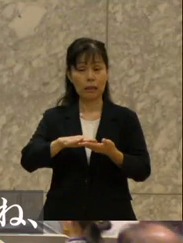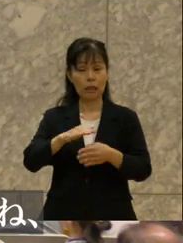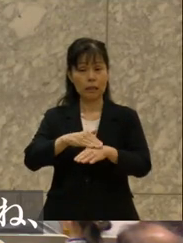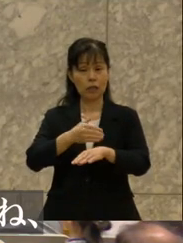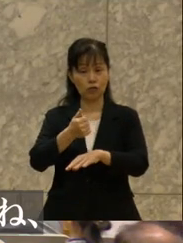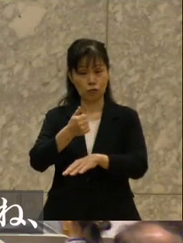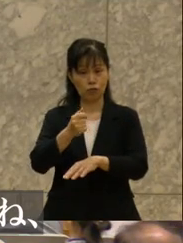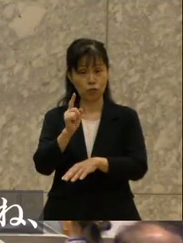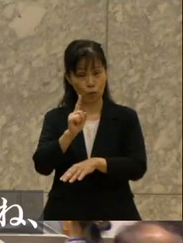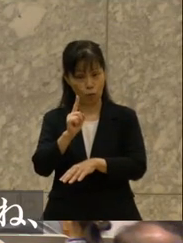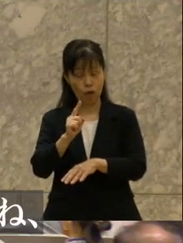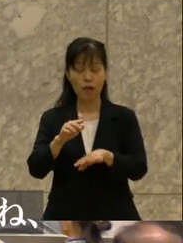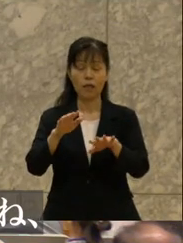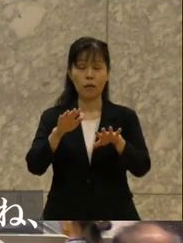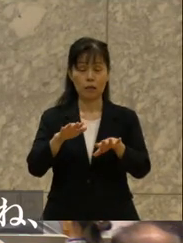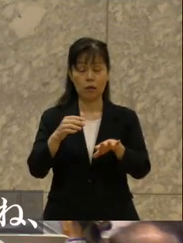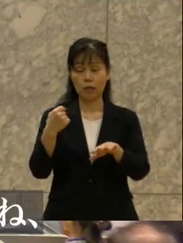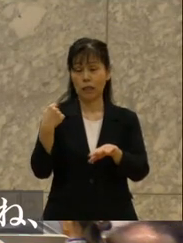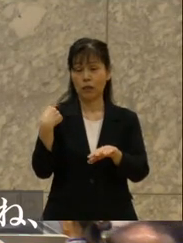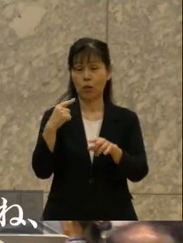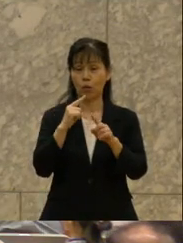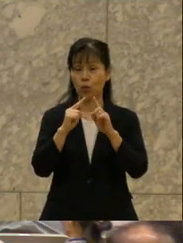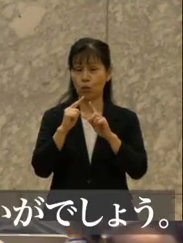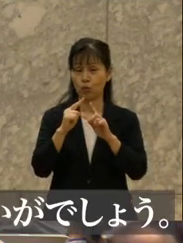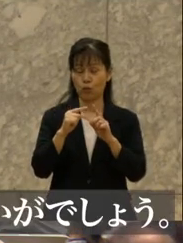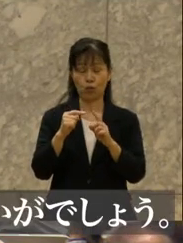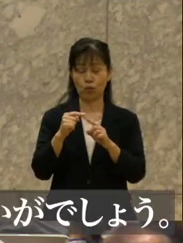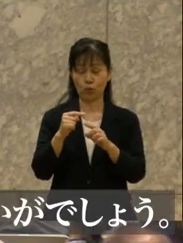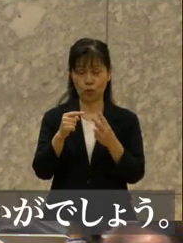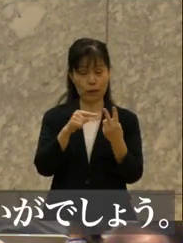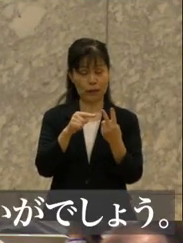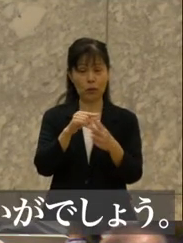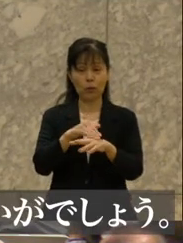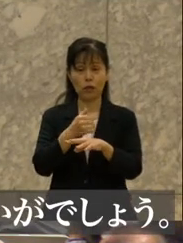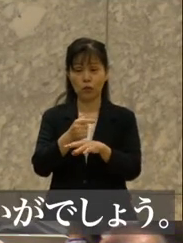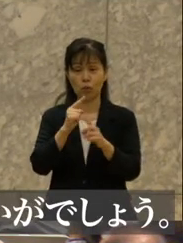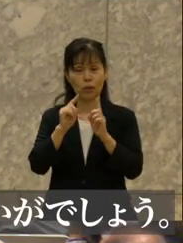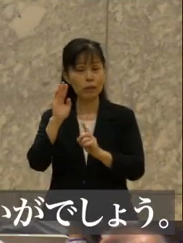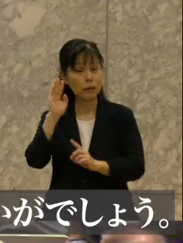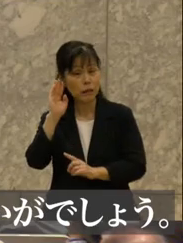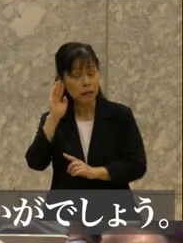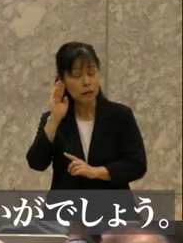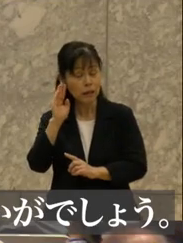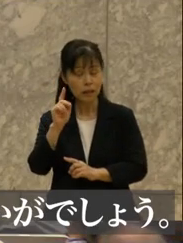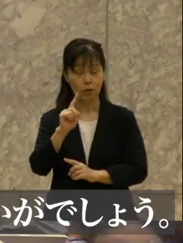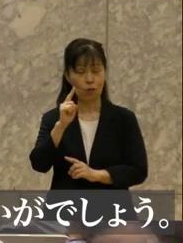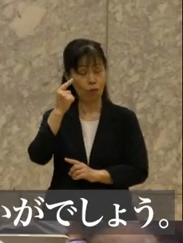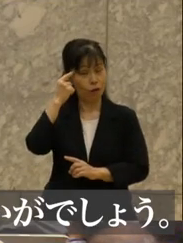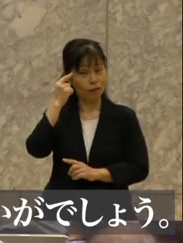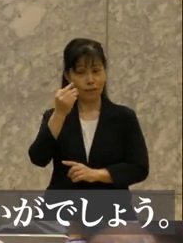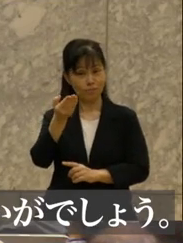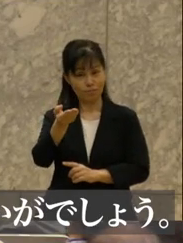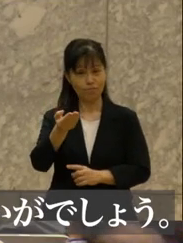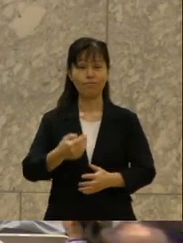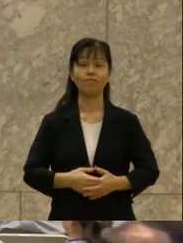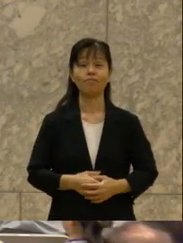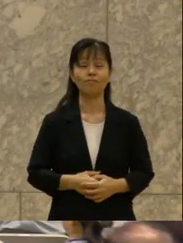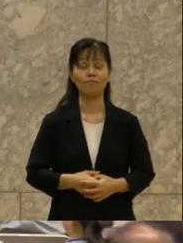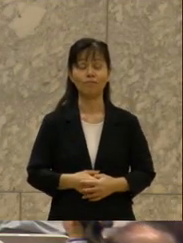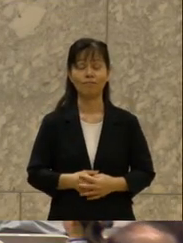どうでしょう今のさっきのトークショーを気になってねどんな風な感じをお持ちになったのか最初のお聞きしたいと思いますいかが